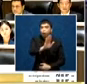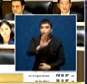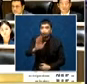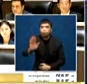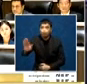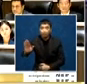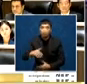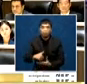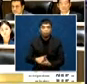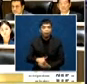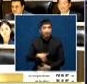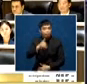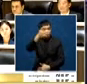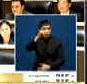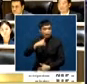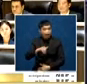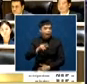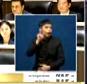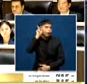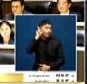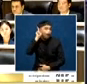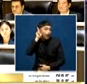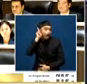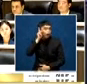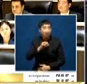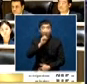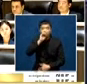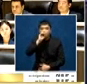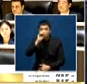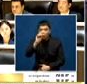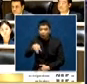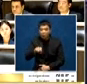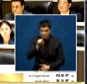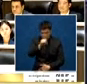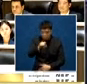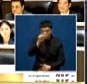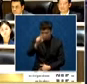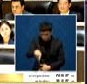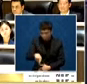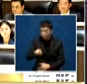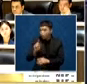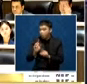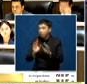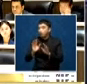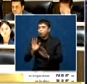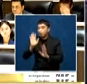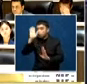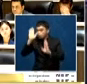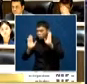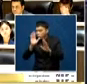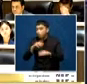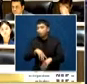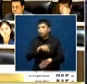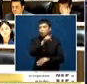แล้ว รู้อยู่แล้วคุณสมชายแสวงการเนี่ย เราอ่านหน่อยสิมันจะได้เขาจะอภิปรายในสภาป่ะ ผมไม่รู้เหมือนกันสองชั่วโมงก็ได้อยู่นะ